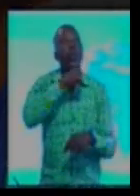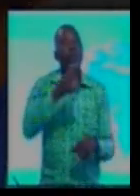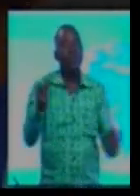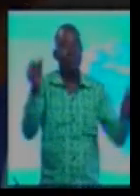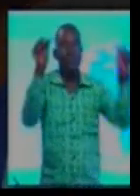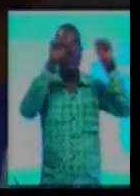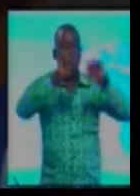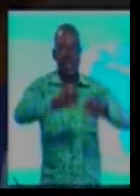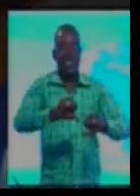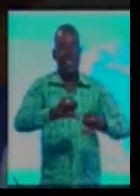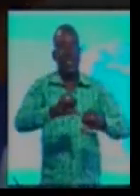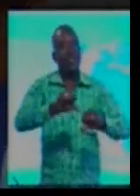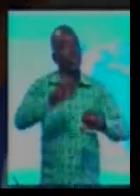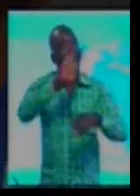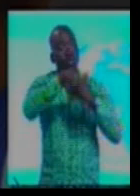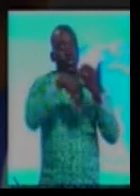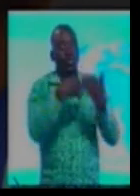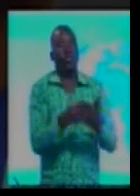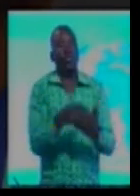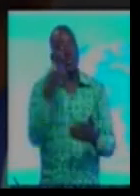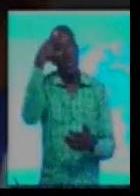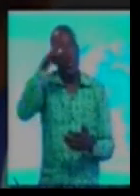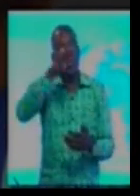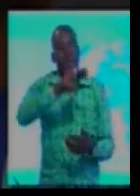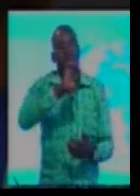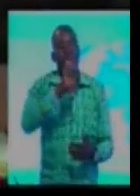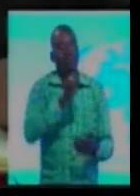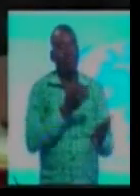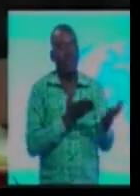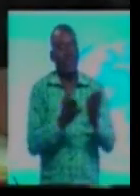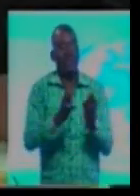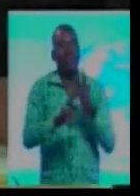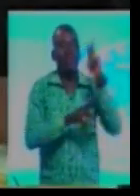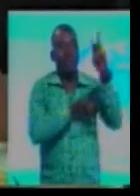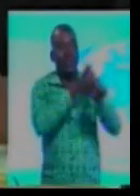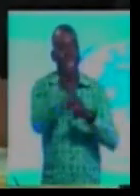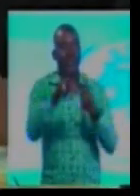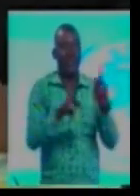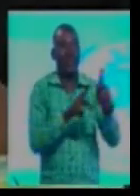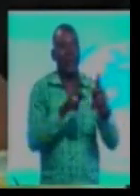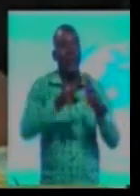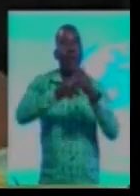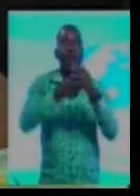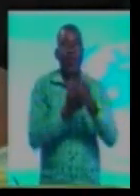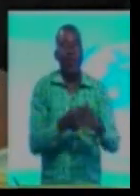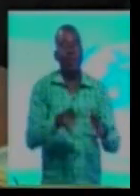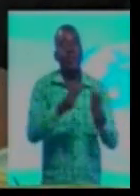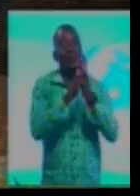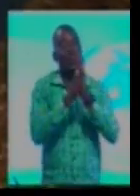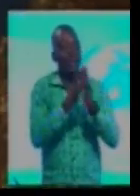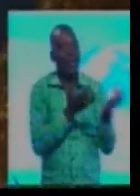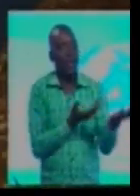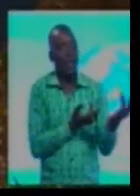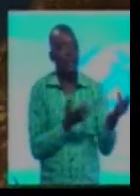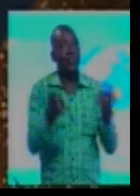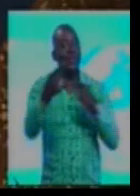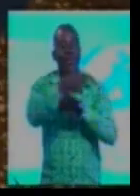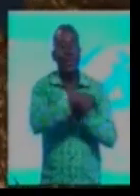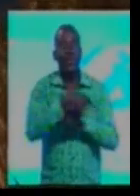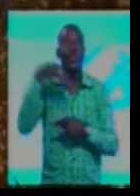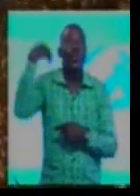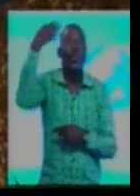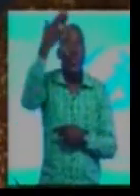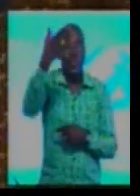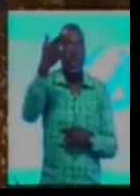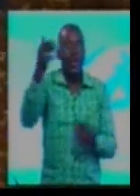crise qui serait une crise de trop pour les médias de service public. Une reprise des négociations est donc attendue les jours à venir